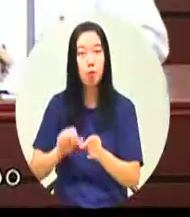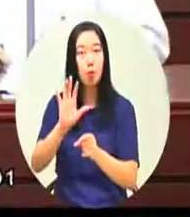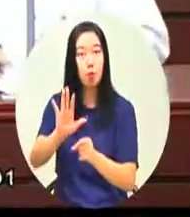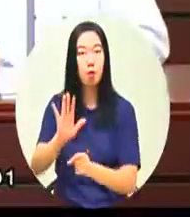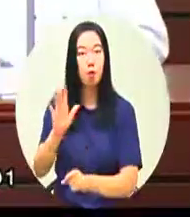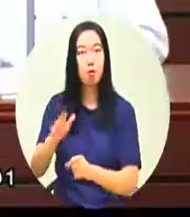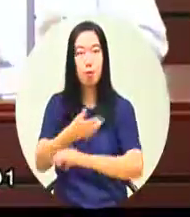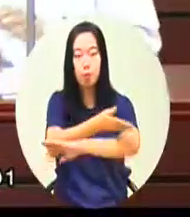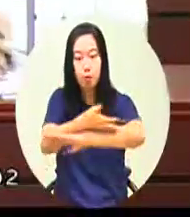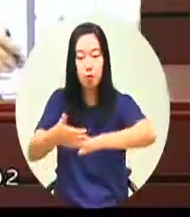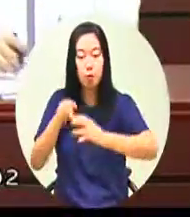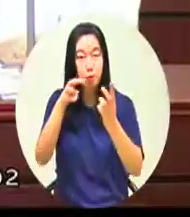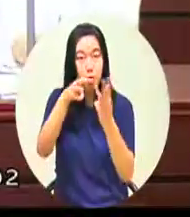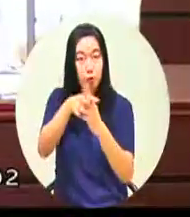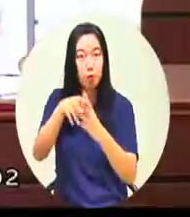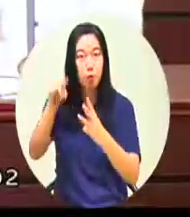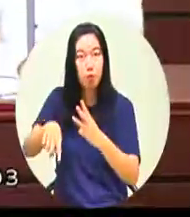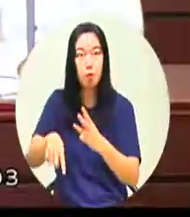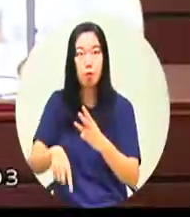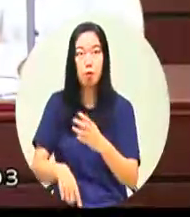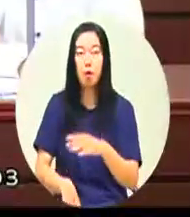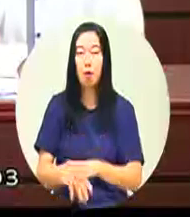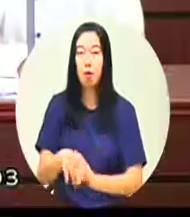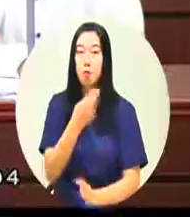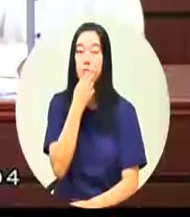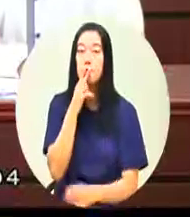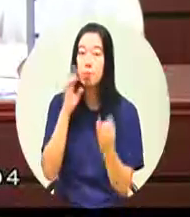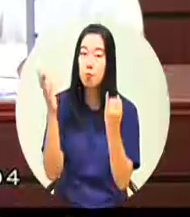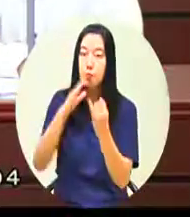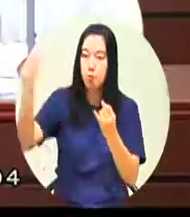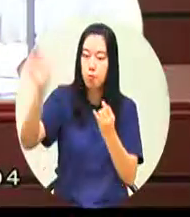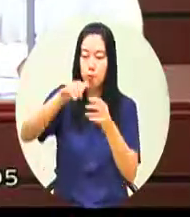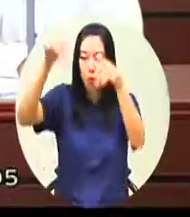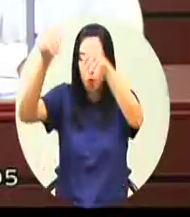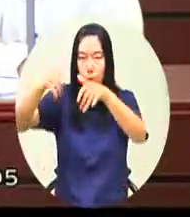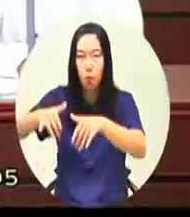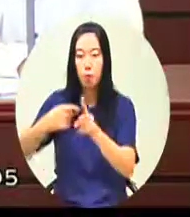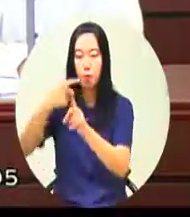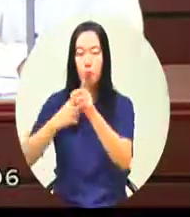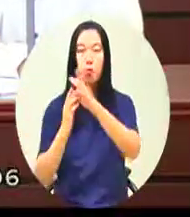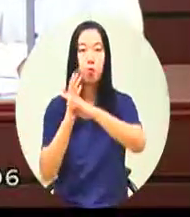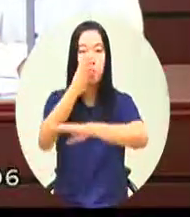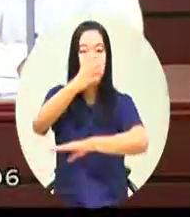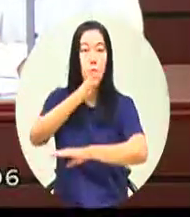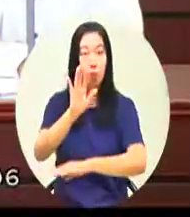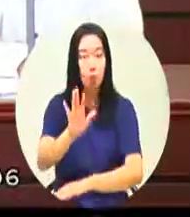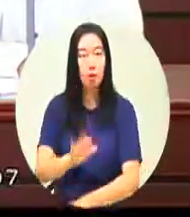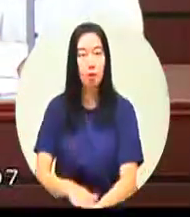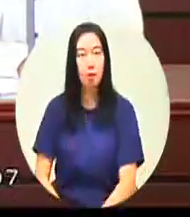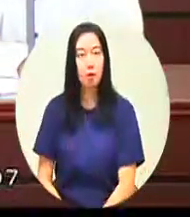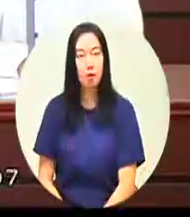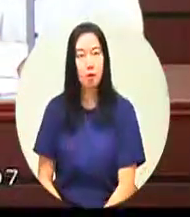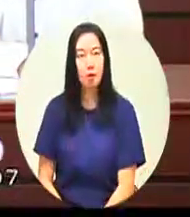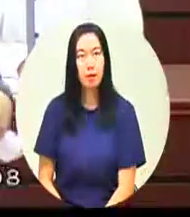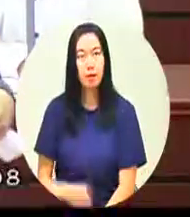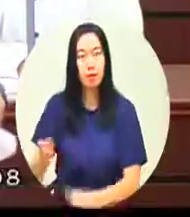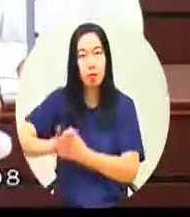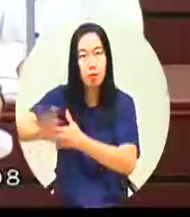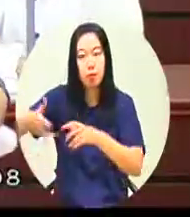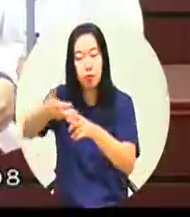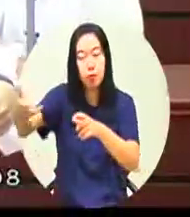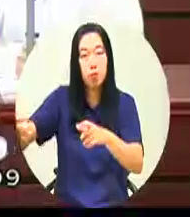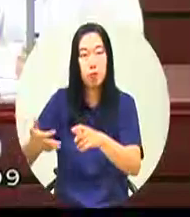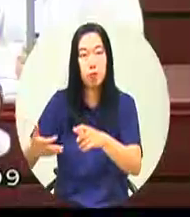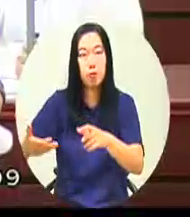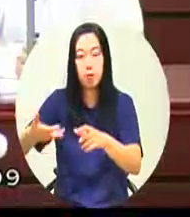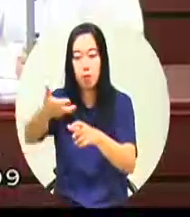州地区这一次在梅基台风的一个强降雨，它有超过我们的一个设计标准，那区外集水区外的这个水